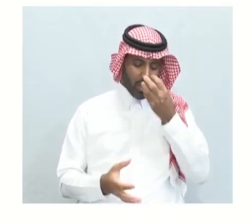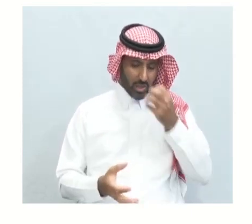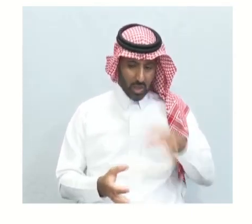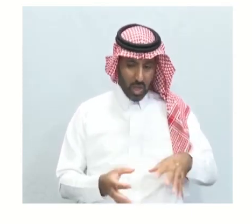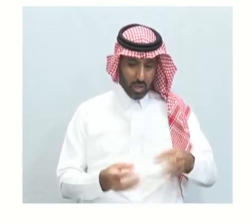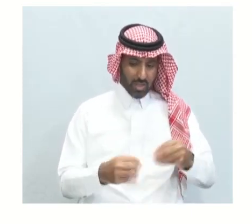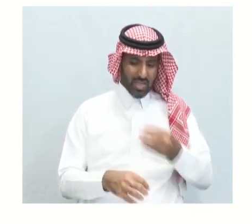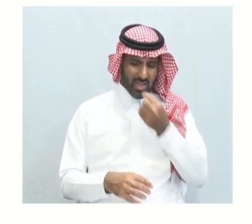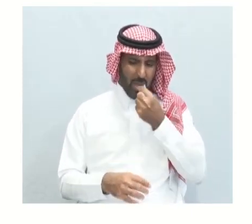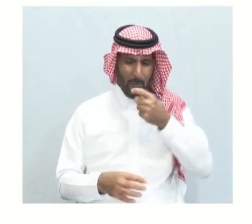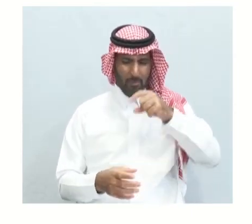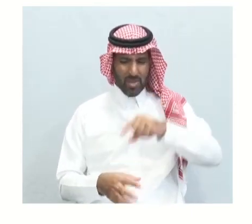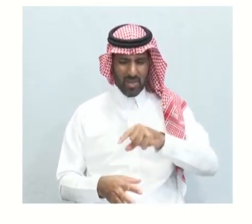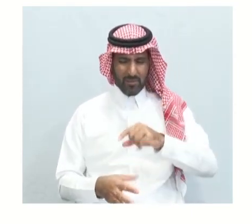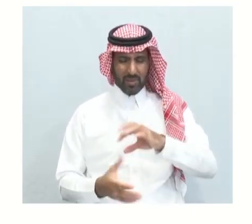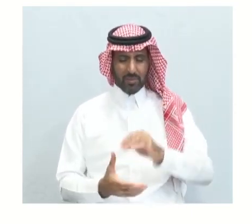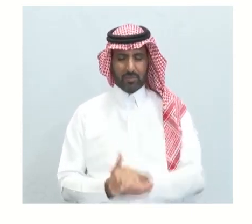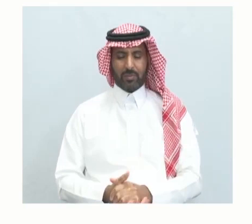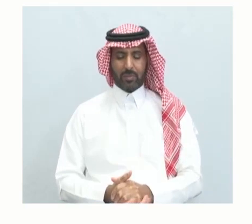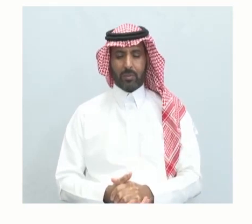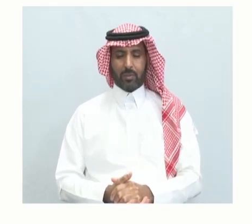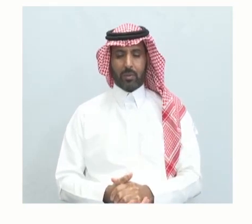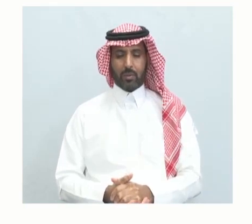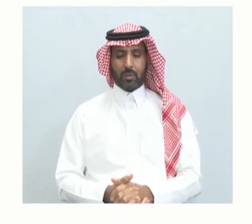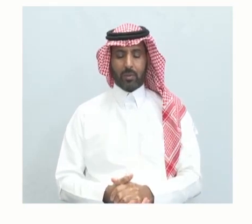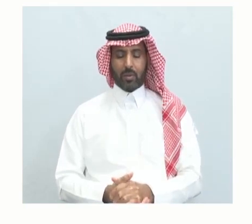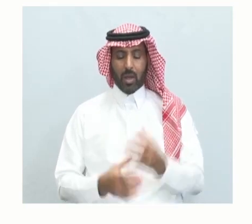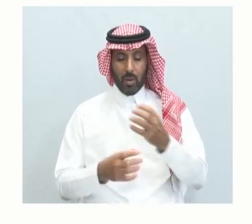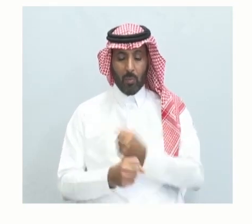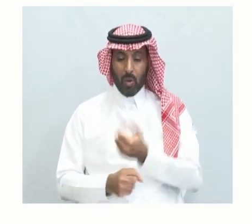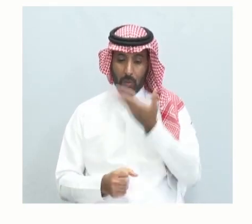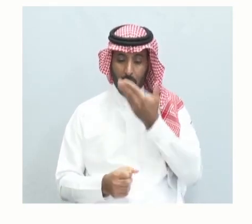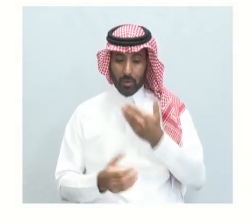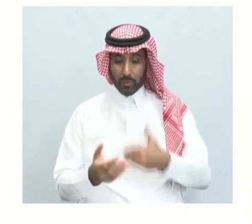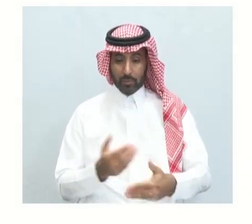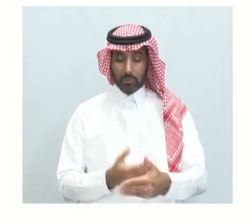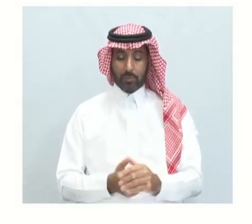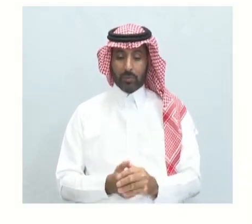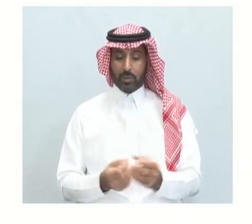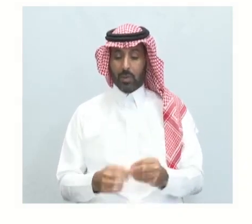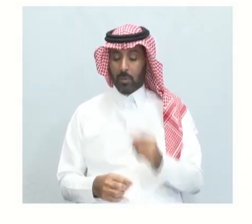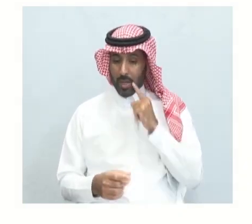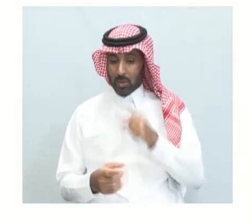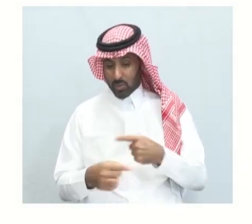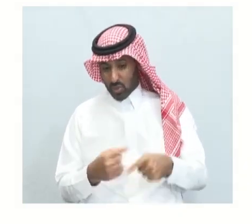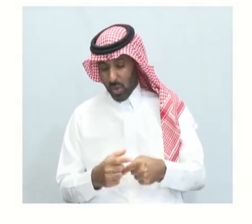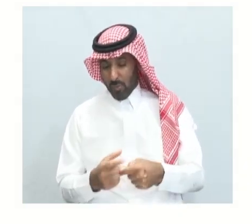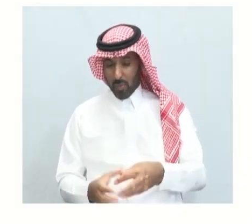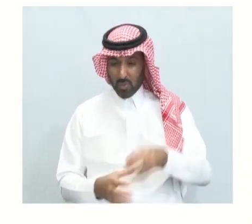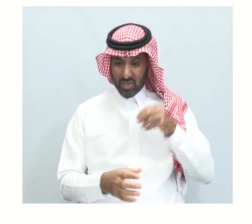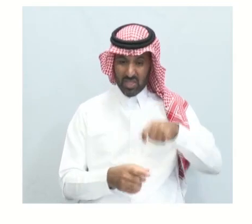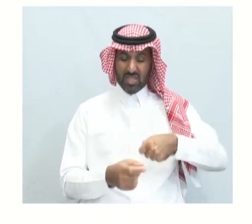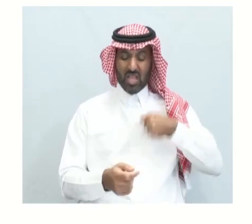وزياده نسبه الاملاح بها ايضا يستنزف الاستعمال الجائر